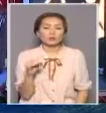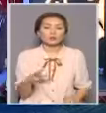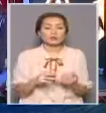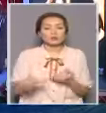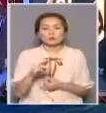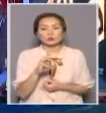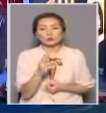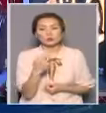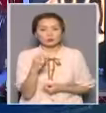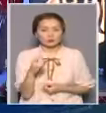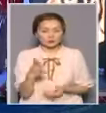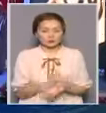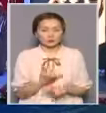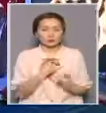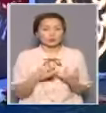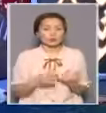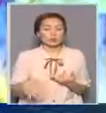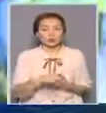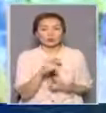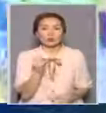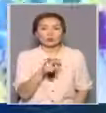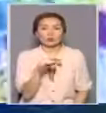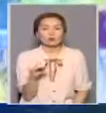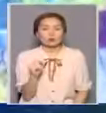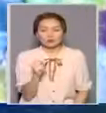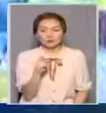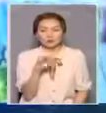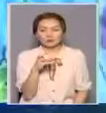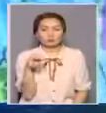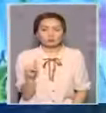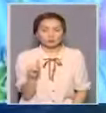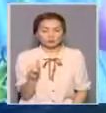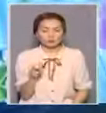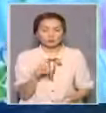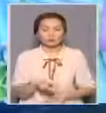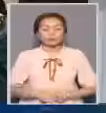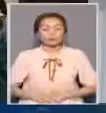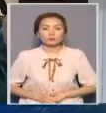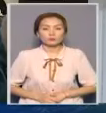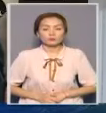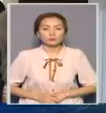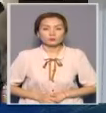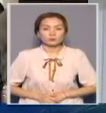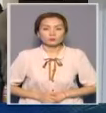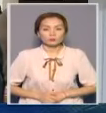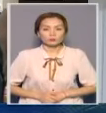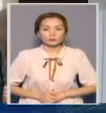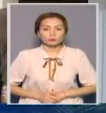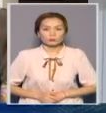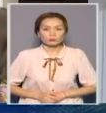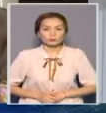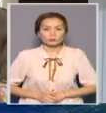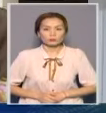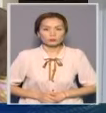земляка Жумекена Жмеденова, Менің елім, Нұралы Ажығалиева, Аккистауым. Енді әндер көп қой, соның біразы